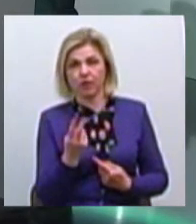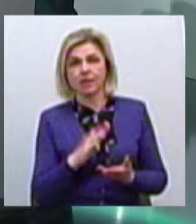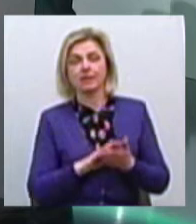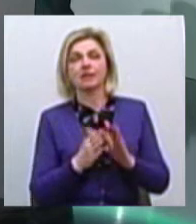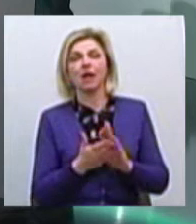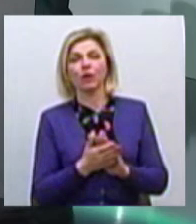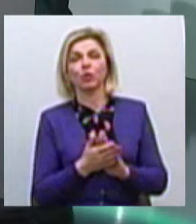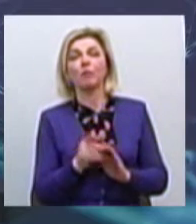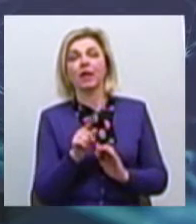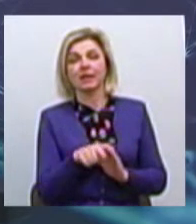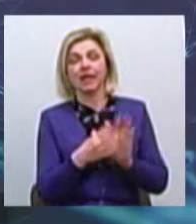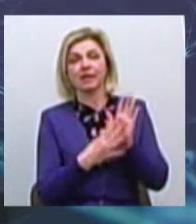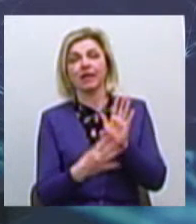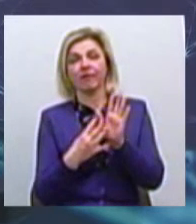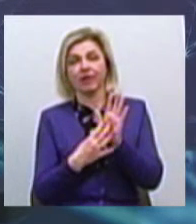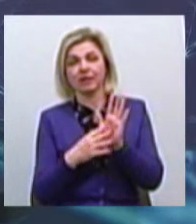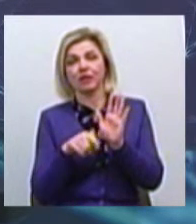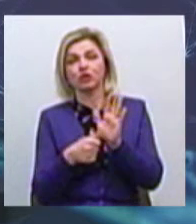ну, ті ж самі